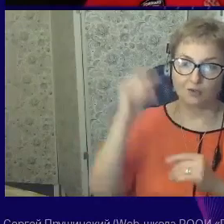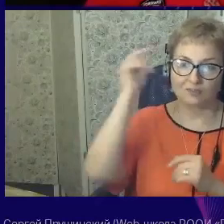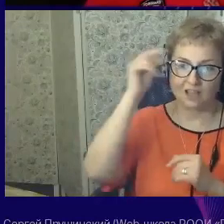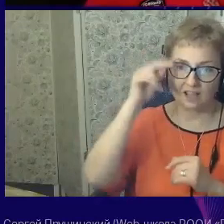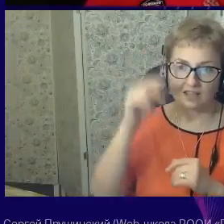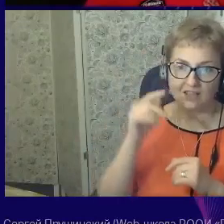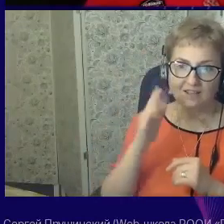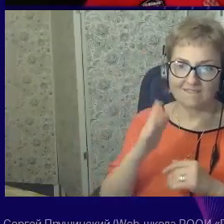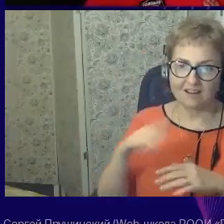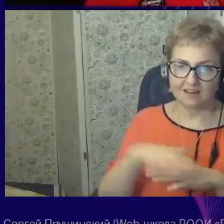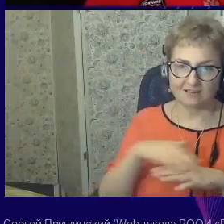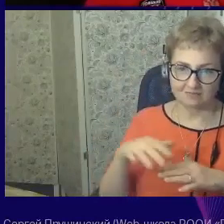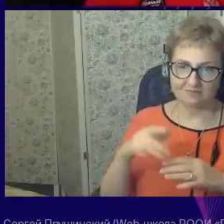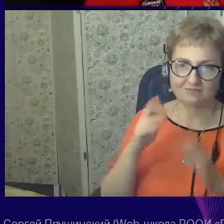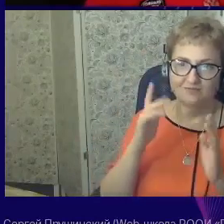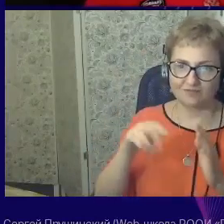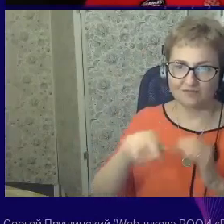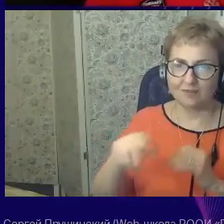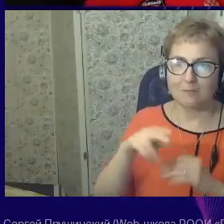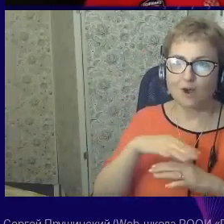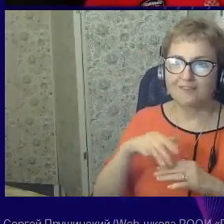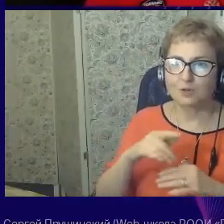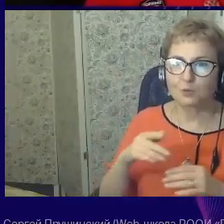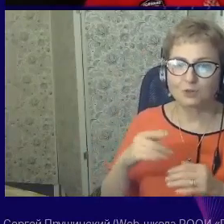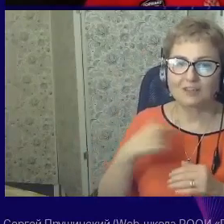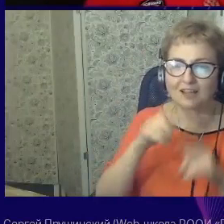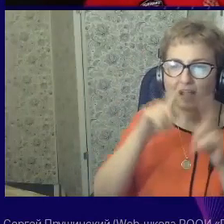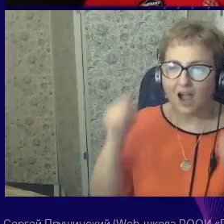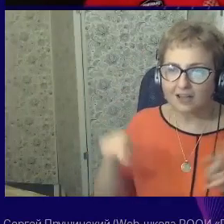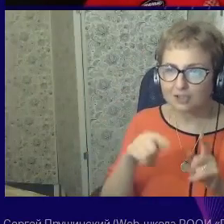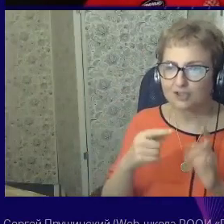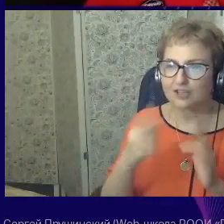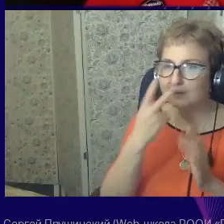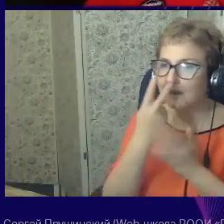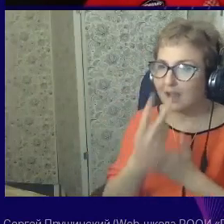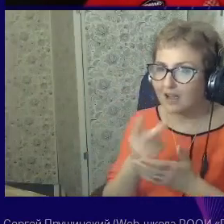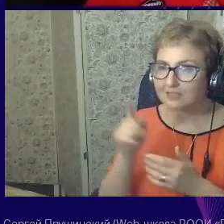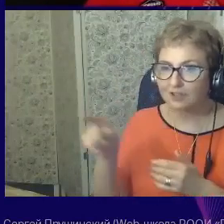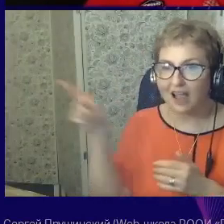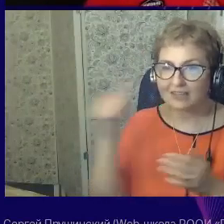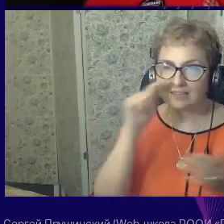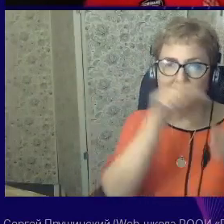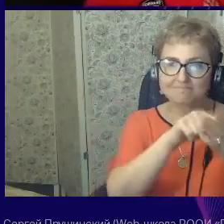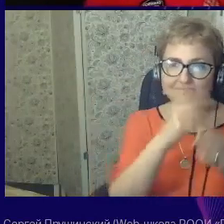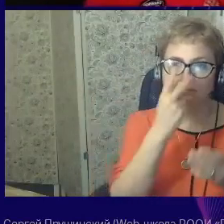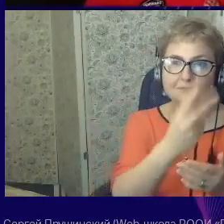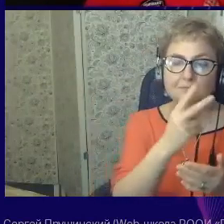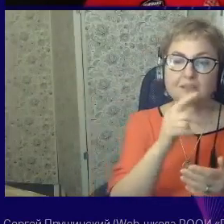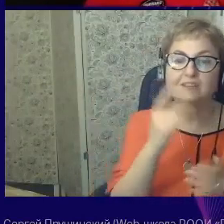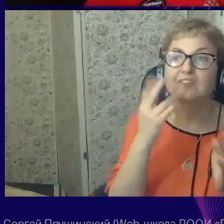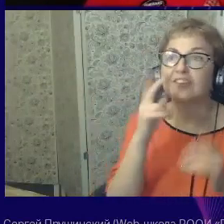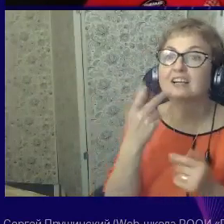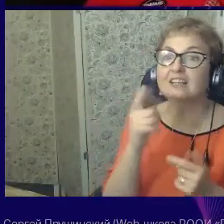занятия в полевых условиях, каждый раз я беру карточки, показываю карточки, и они находят этот знак в